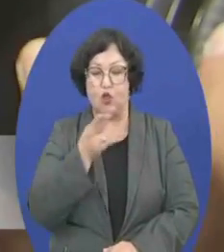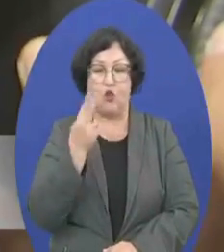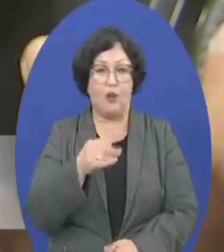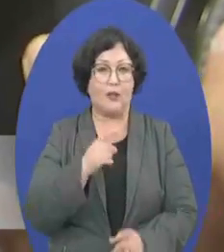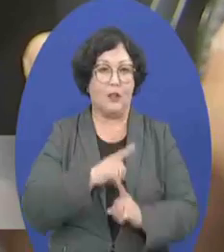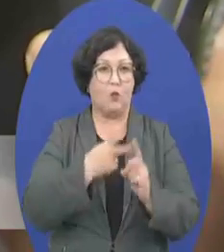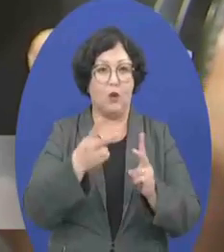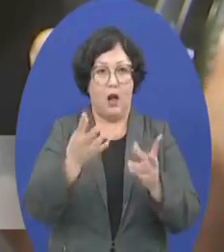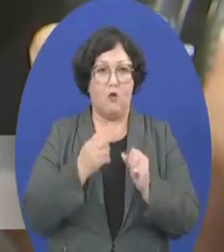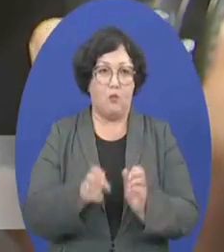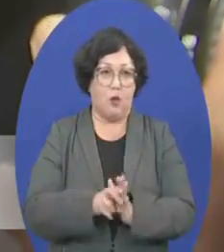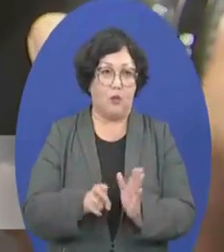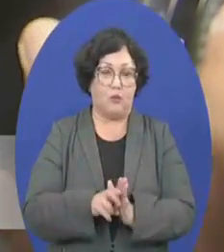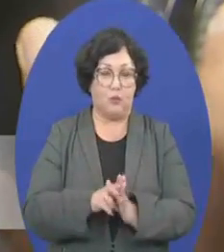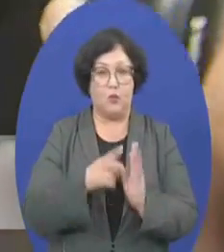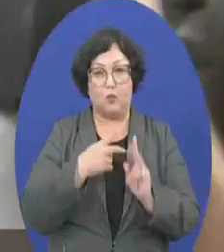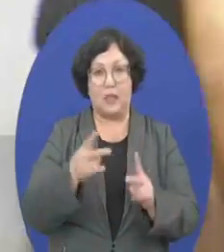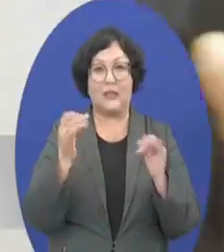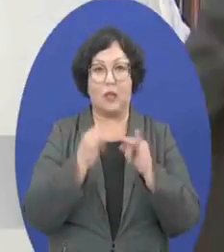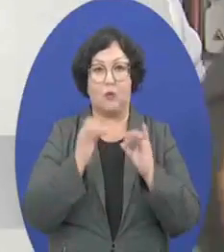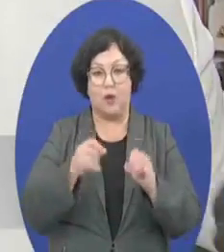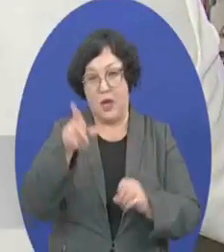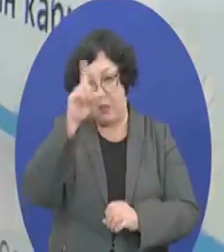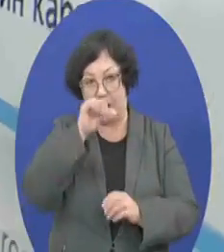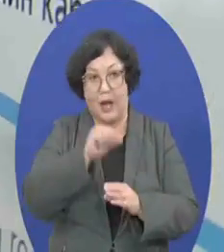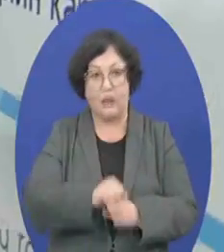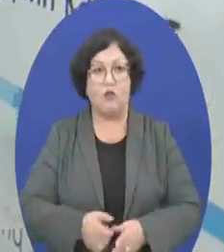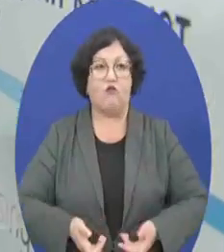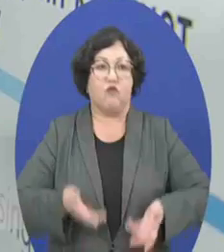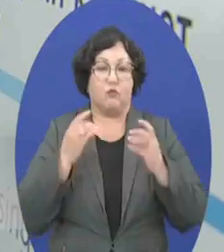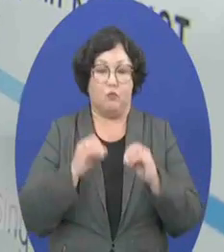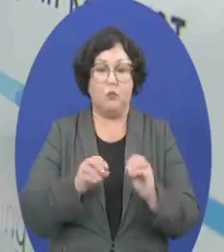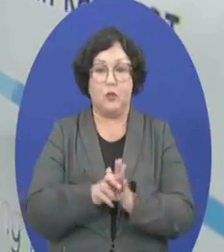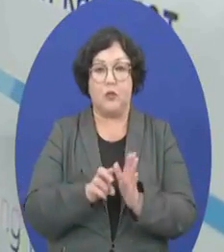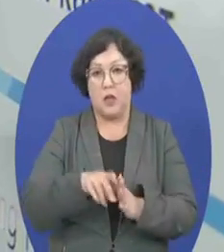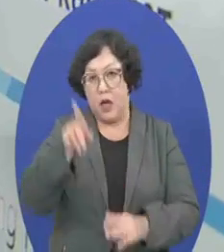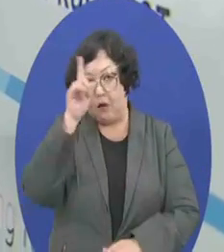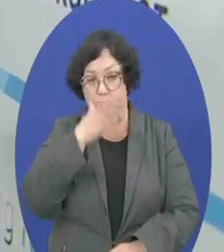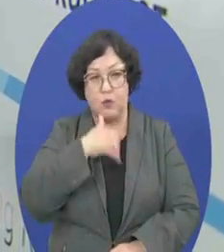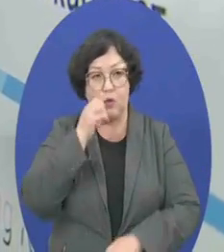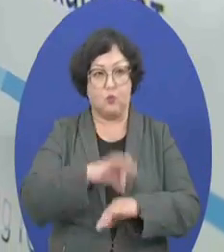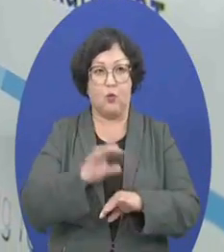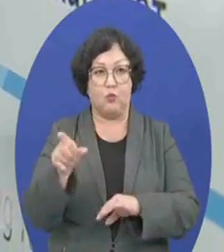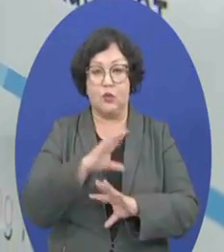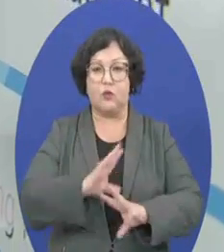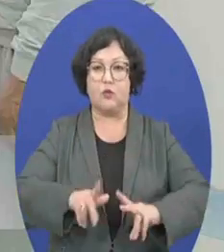авах юм. Үйлчилгээг захин болгосноор эмнэлгийн ачаалалч буурна. Эмч нар өвчнийг ангахаас